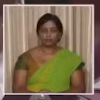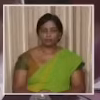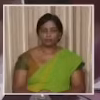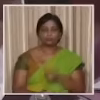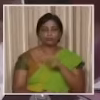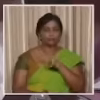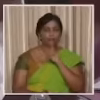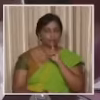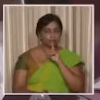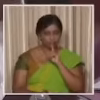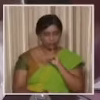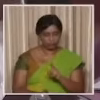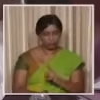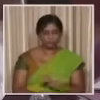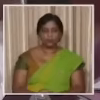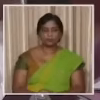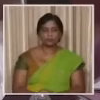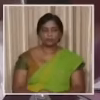ඒකේ තියෙනවා